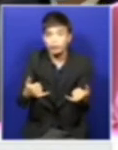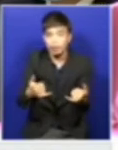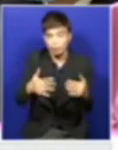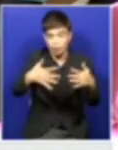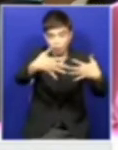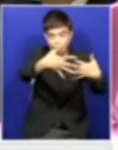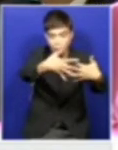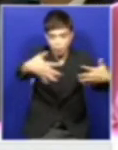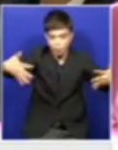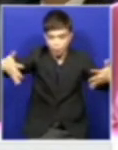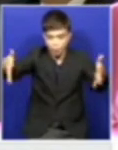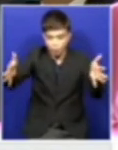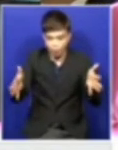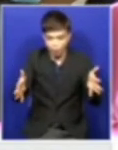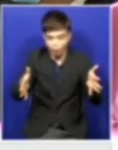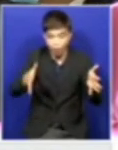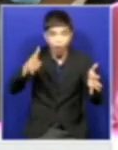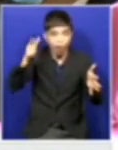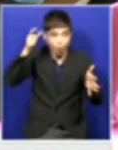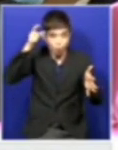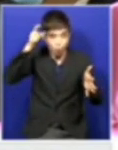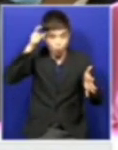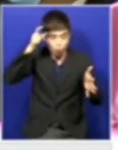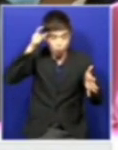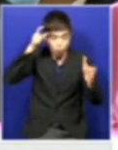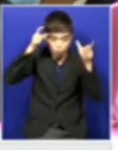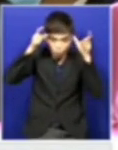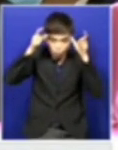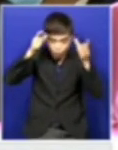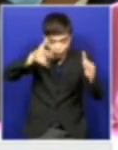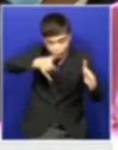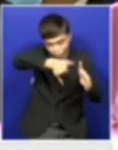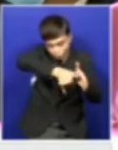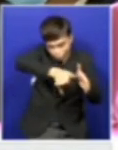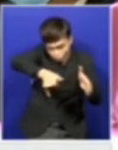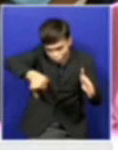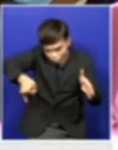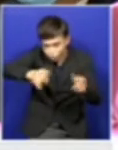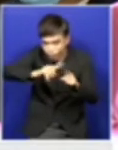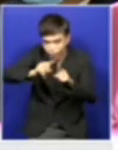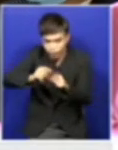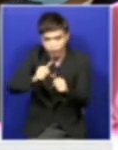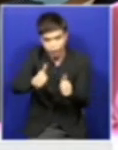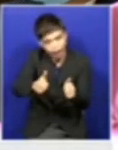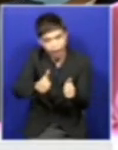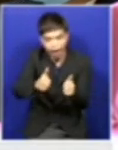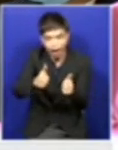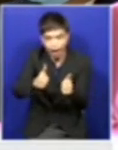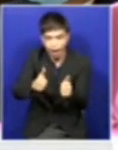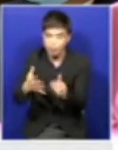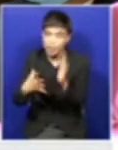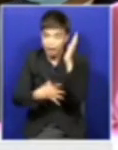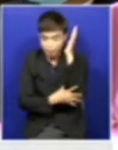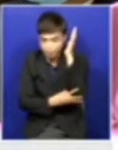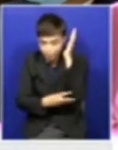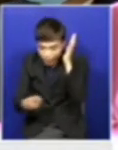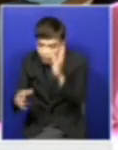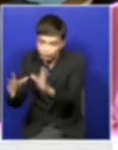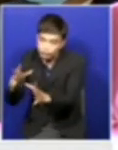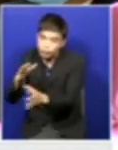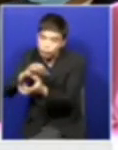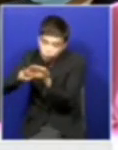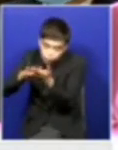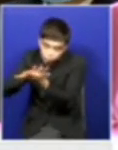ครับอย่างสบายเลี้ยงโคขุนมีธัญพืชที่ประเทศไทยเราปลูกครับมีมันมีกากข้าวโพดมีกากมันมีถั่วเขียวถั่ว